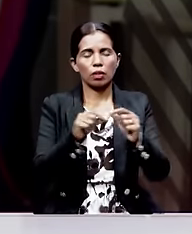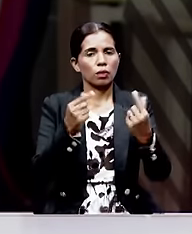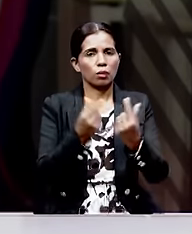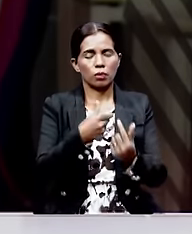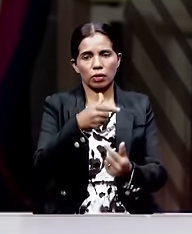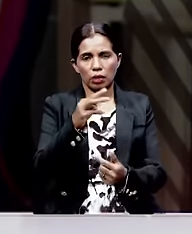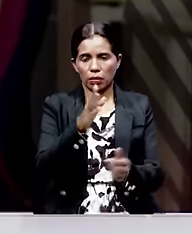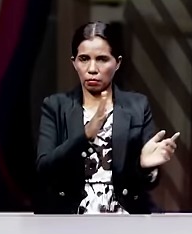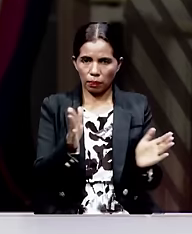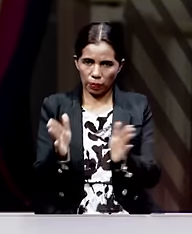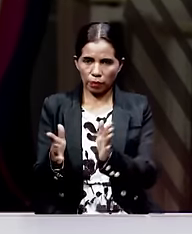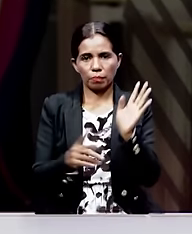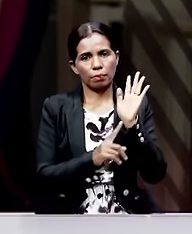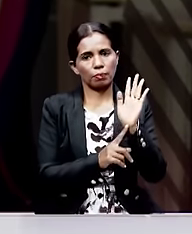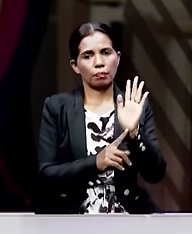zemen preparona.